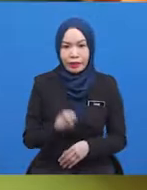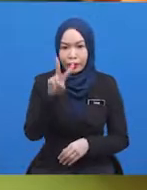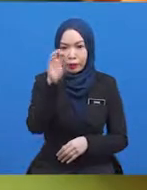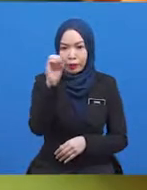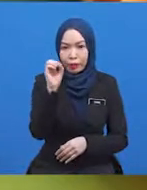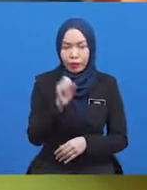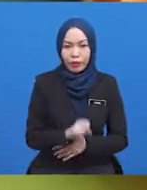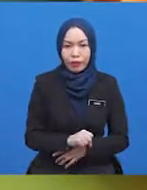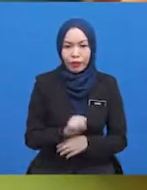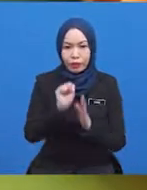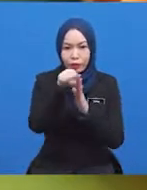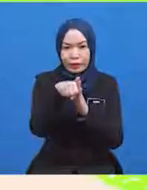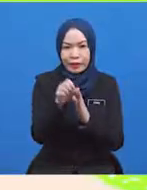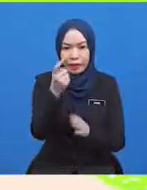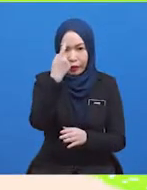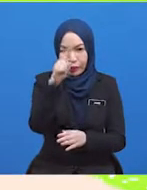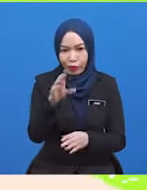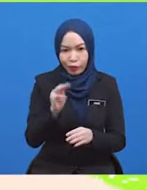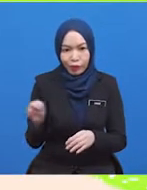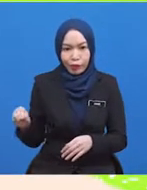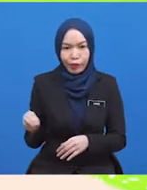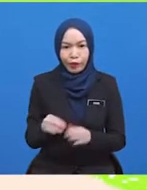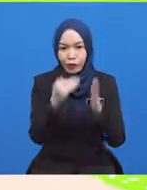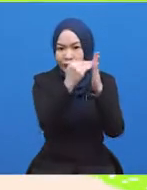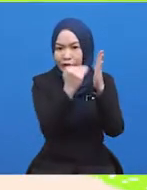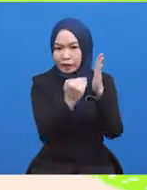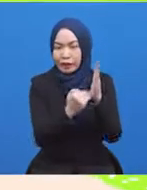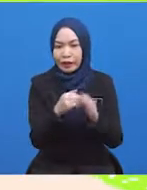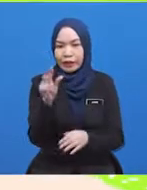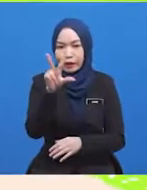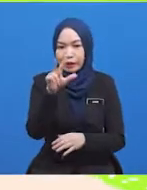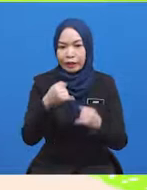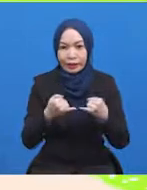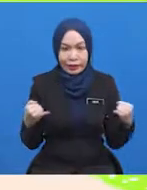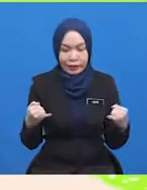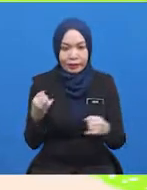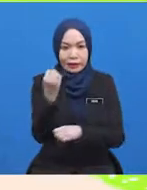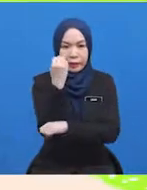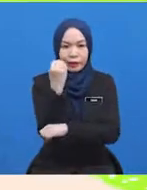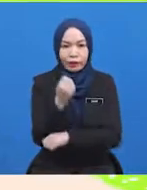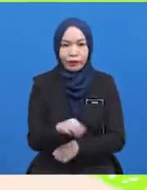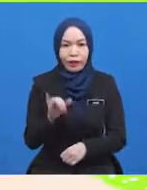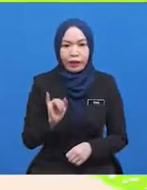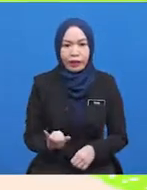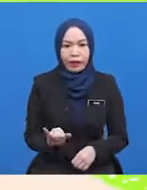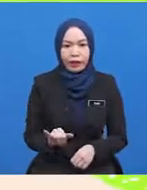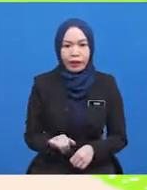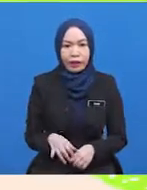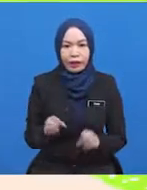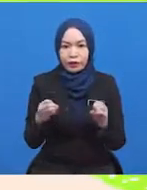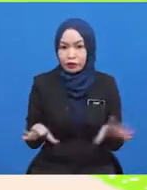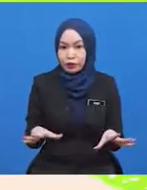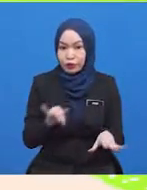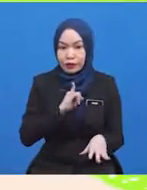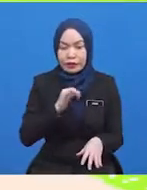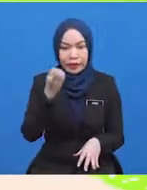saat untuk murid-murid senaraikan 3 jenis batuan yang telah disebut oleh